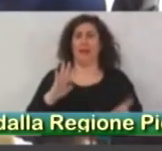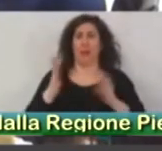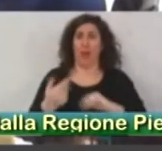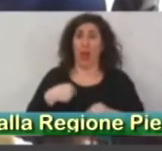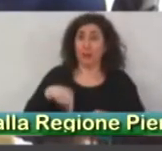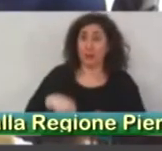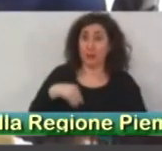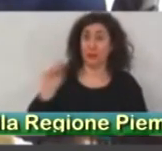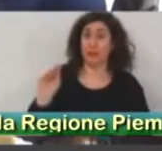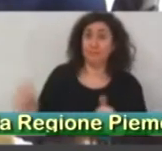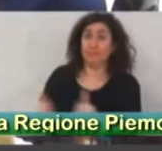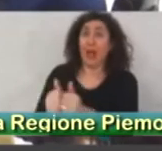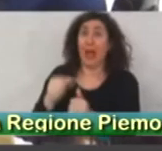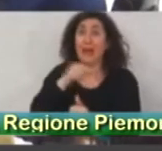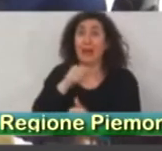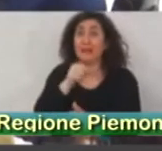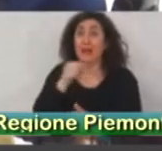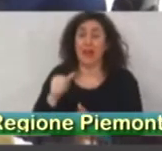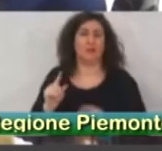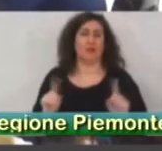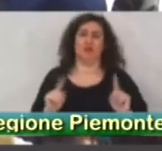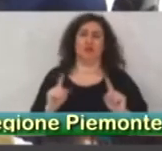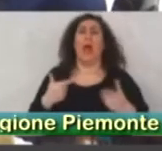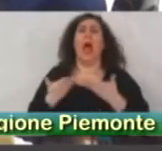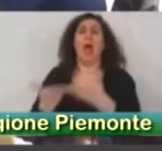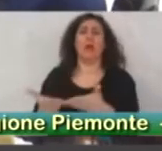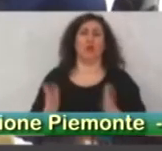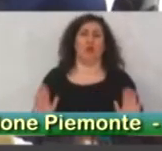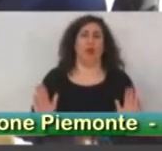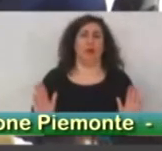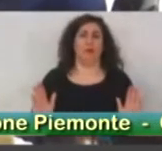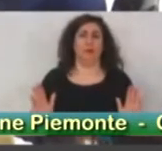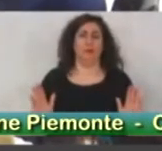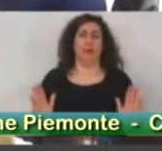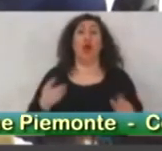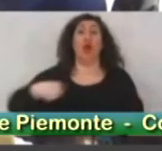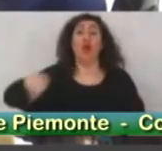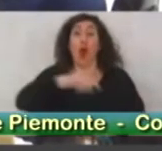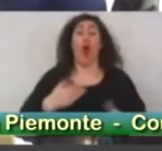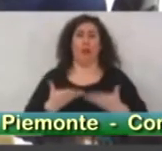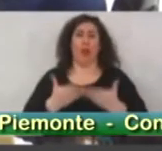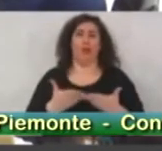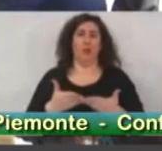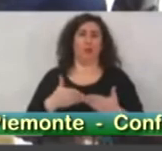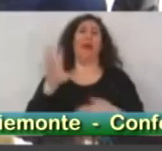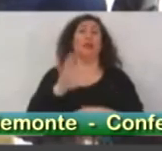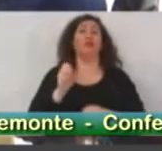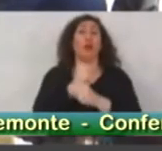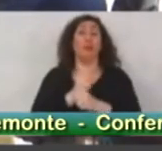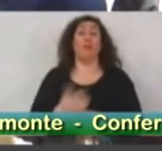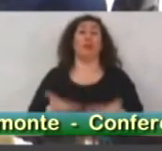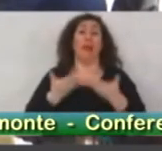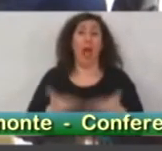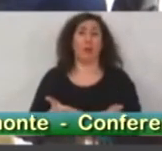non gli chiediamo di darci ulteriori garanzie, noi oggi lo aiutiamo. E dico noi a nome della Regione Piemonte, ma